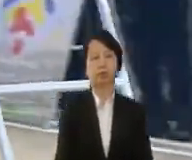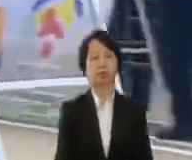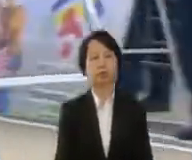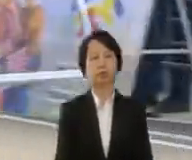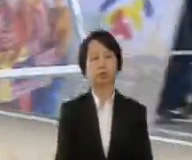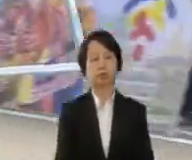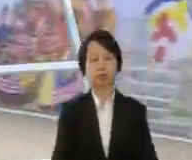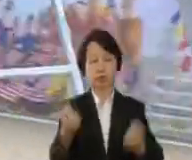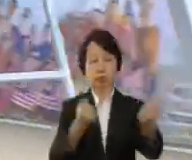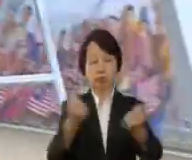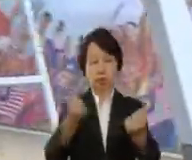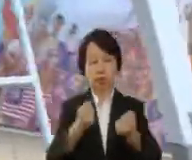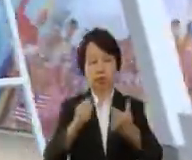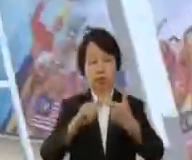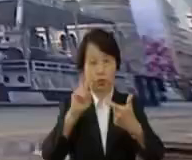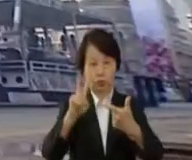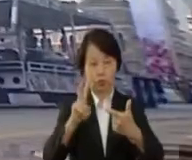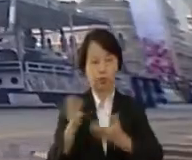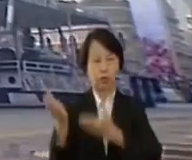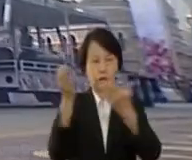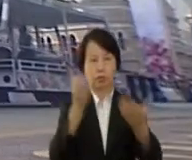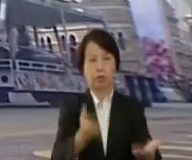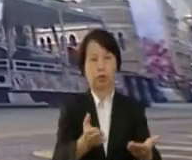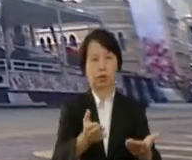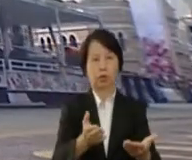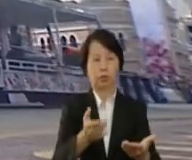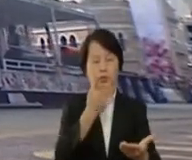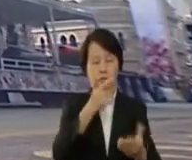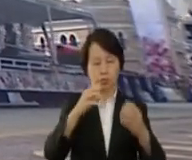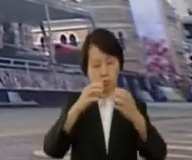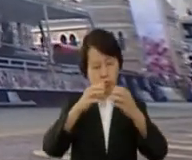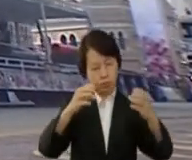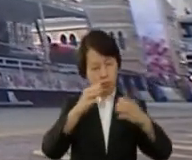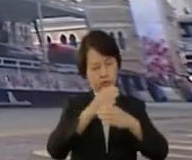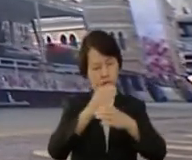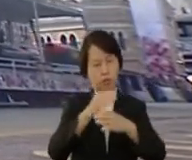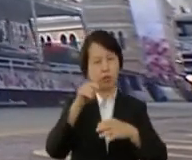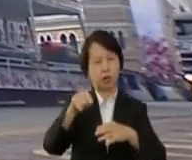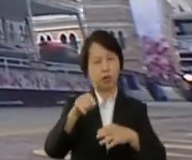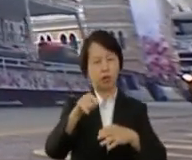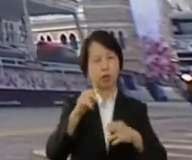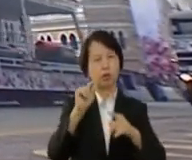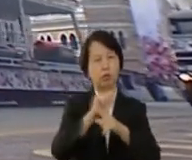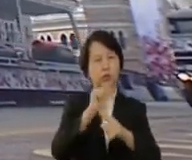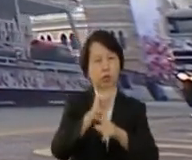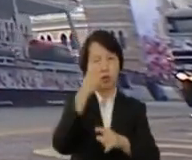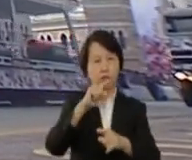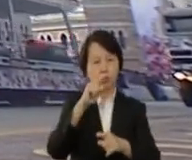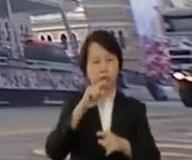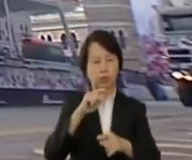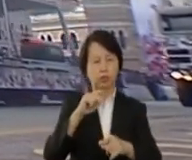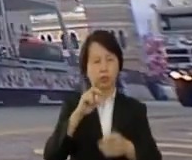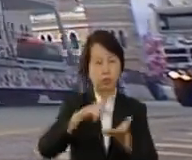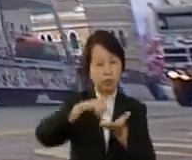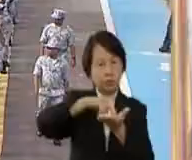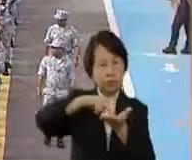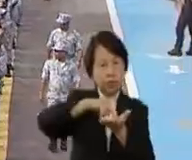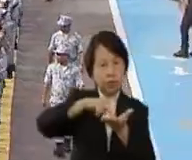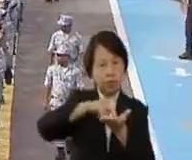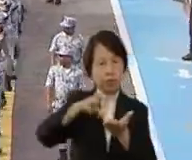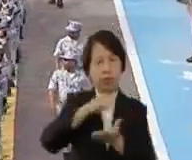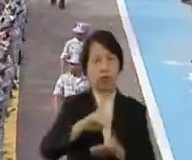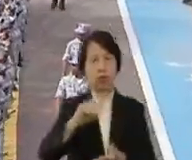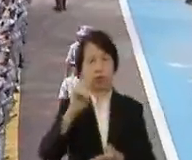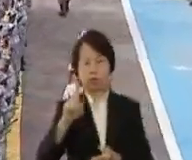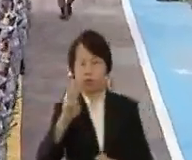MR80. Kenderaan kedua membawa sebuah recompression chamber yang digunakan untuk rawatan dan sebuah